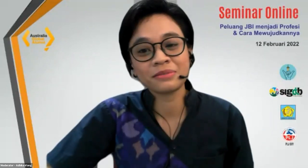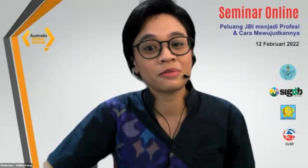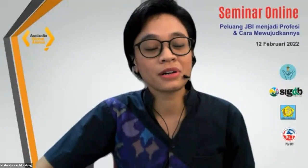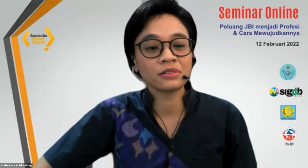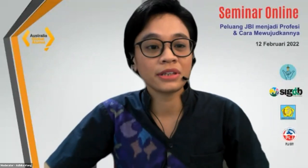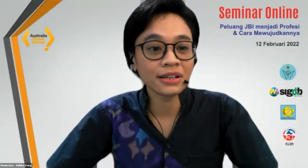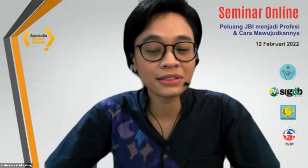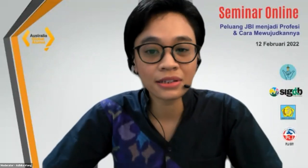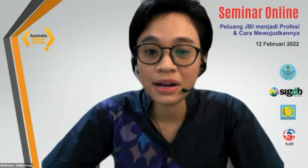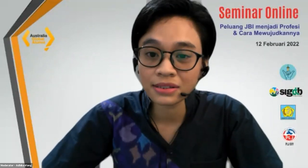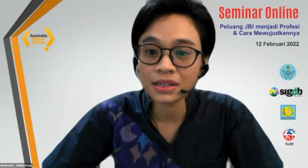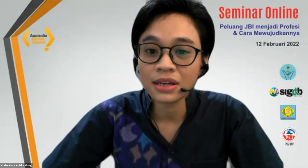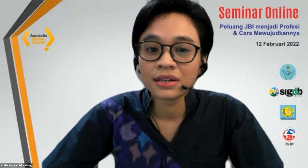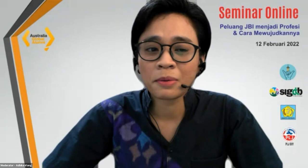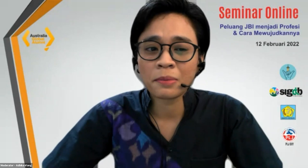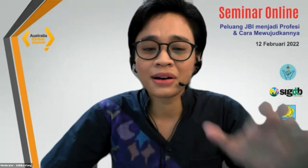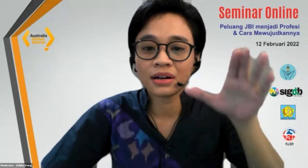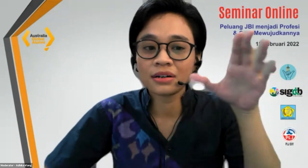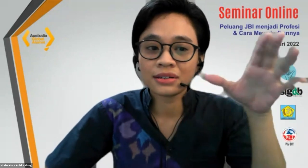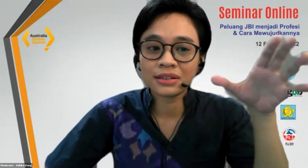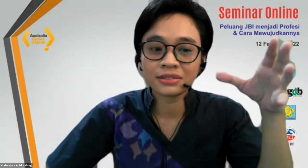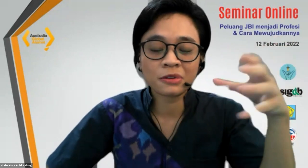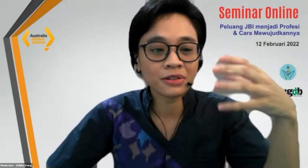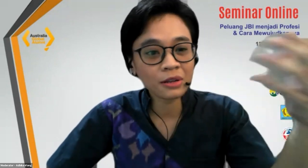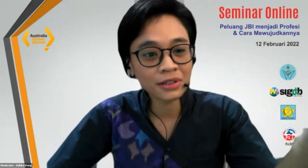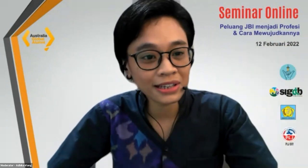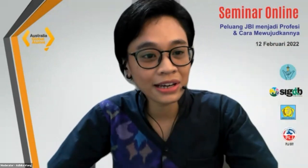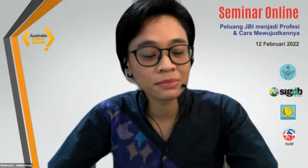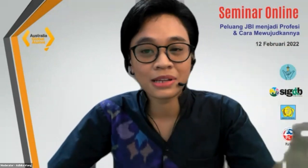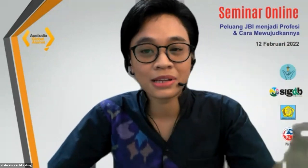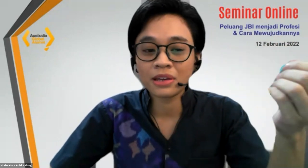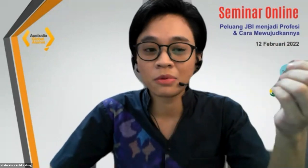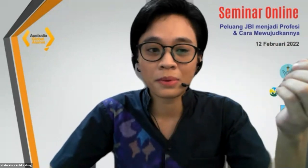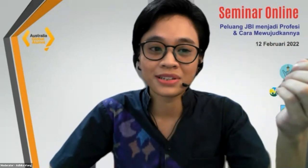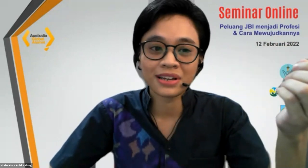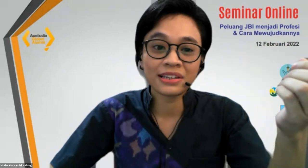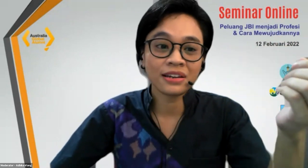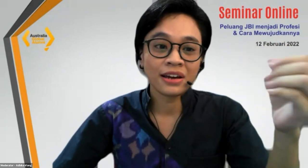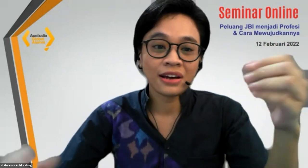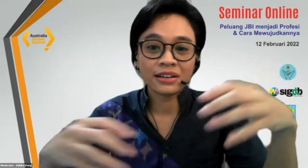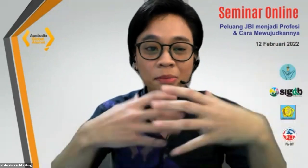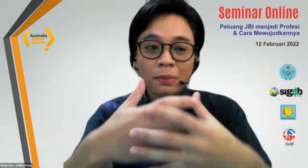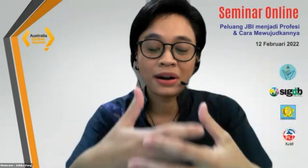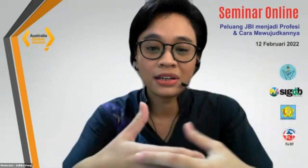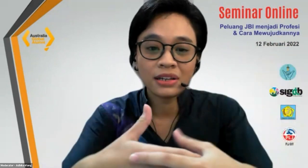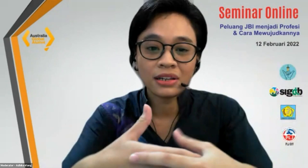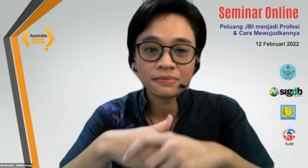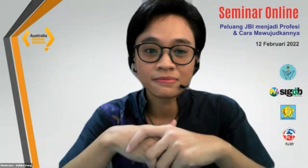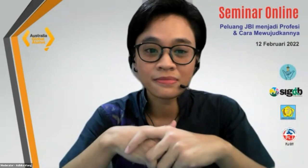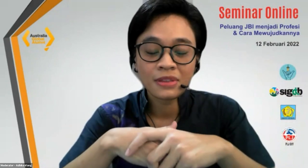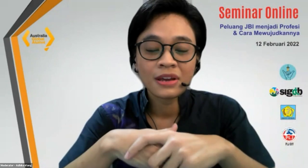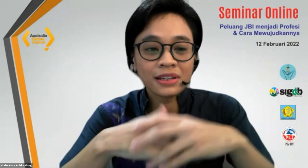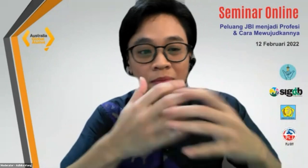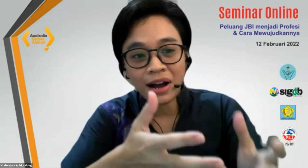pemaparan sebelum waktunya Terima kasih Emang aku kalau kita lihat bersama Yaitu Bapak sekalian dari paparan